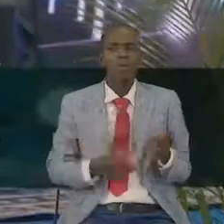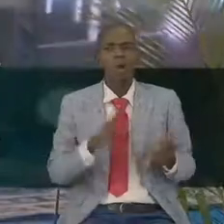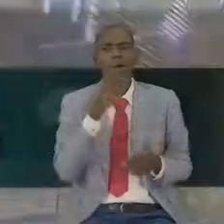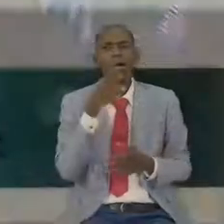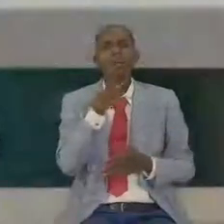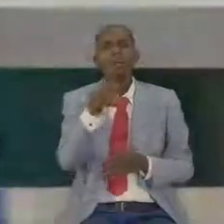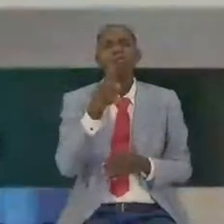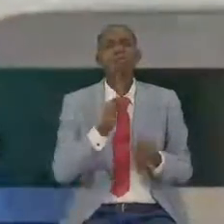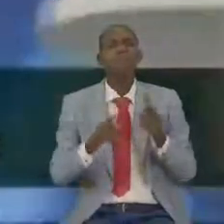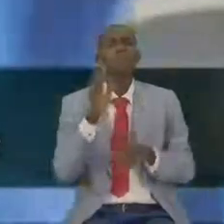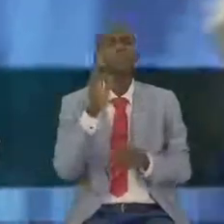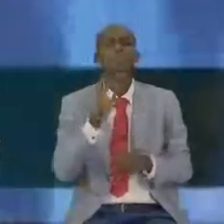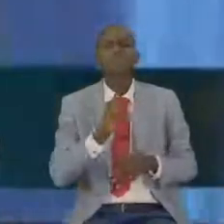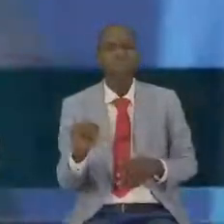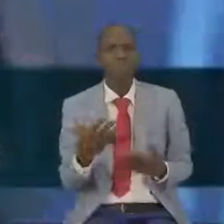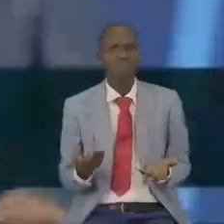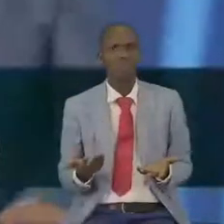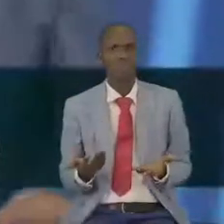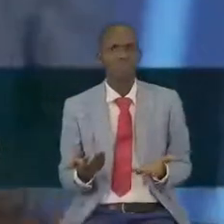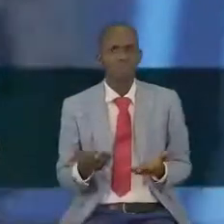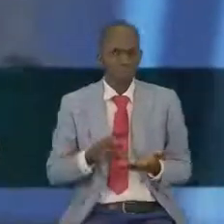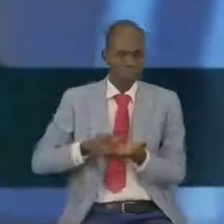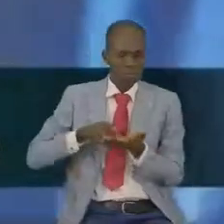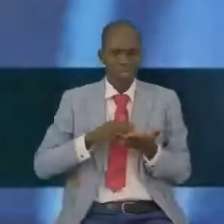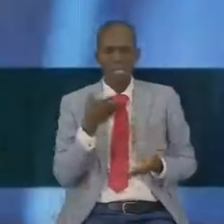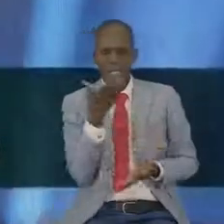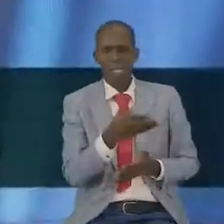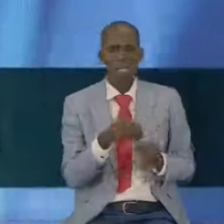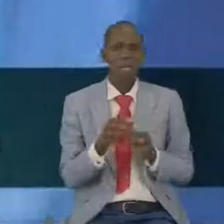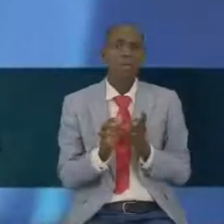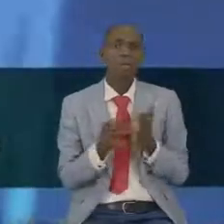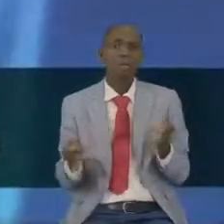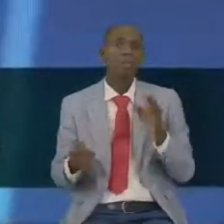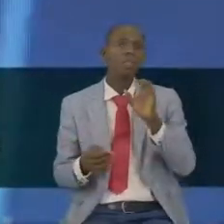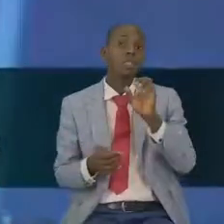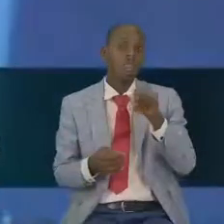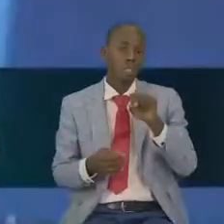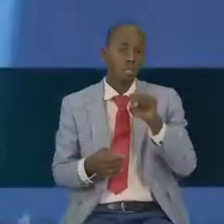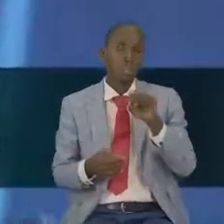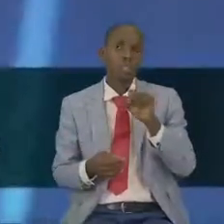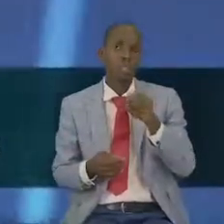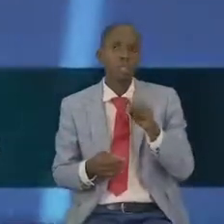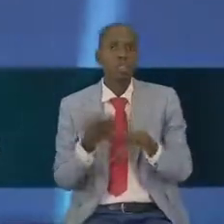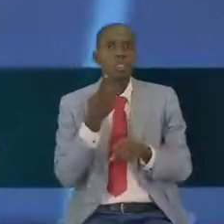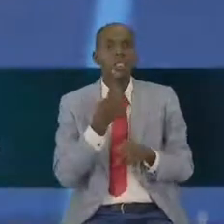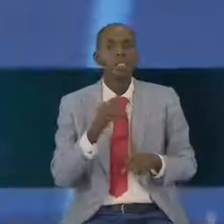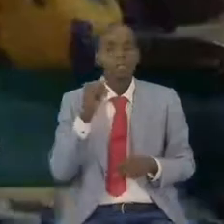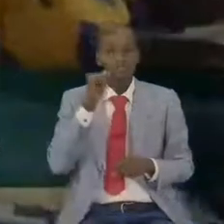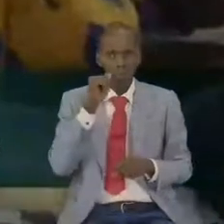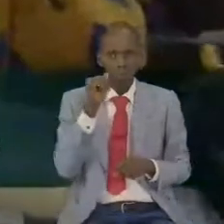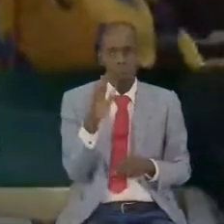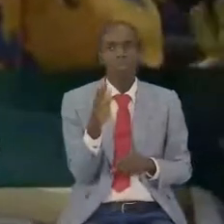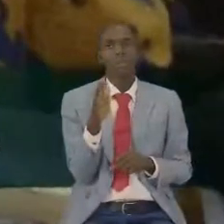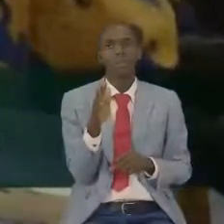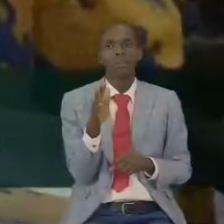gens la prêchent? Pourquoi est-ce qu'il y a la danse dans la Bible? Bien sûr, les femmes,